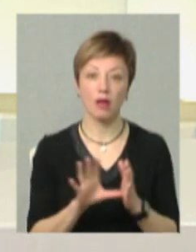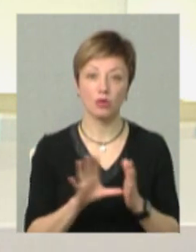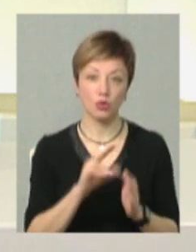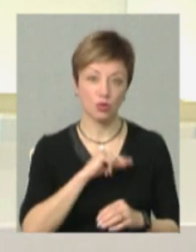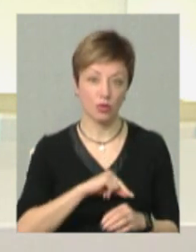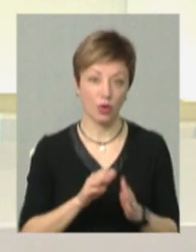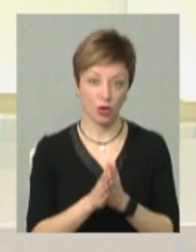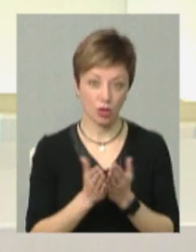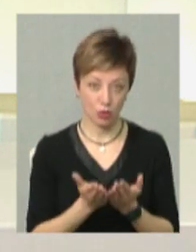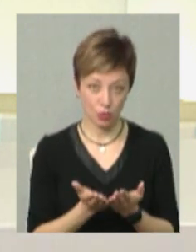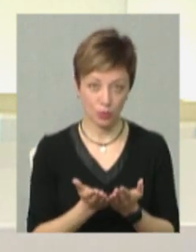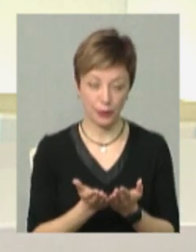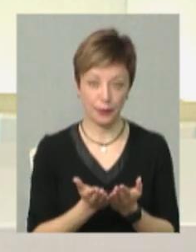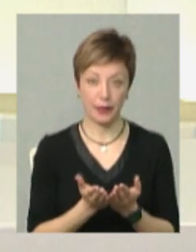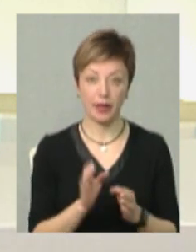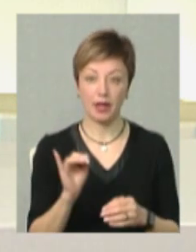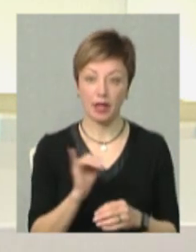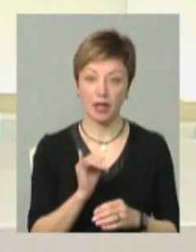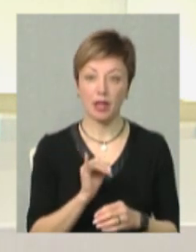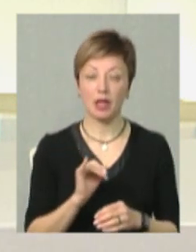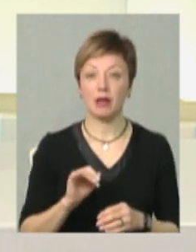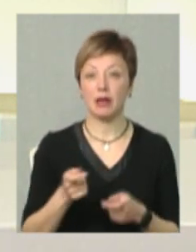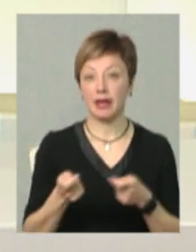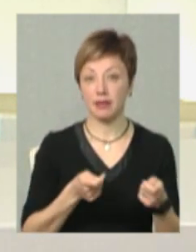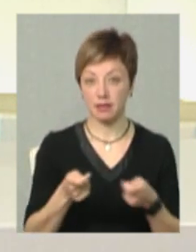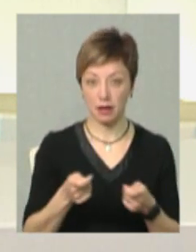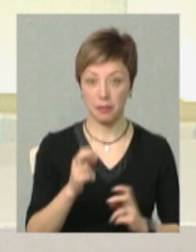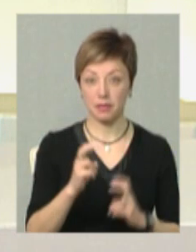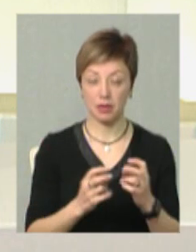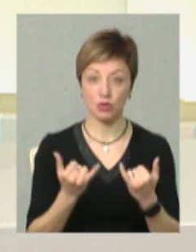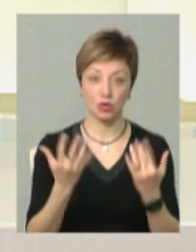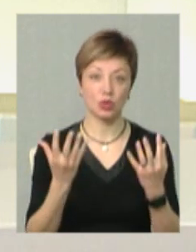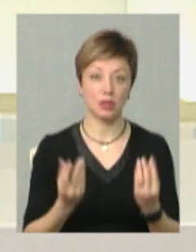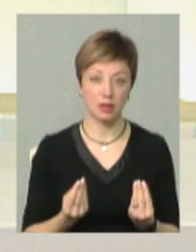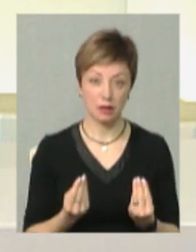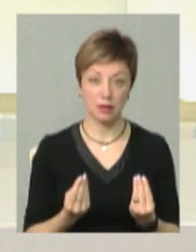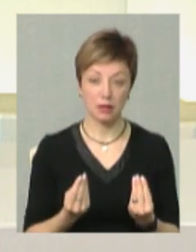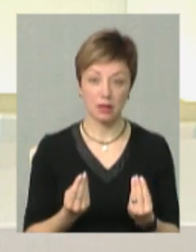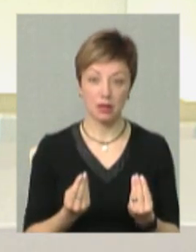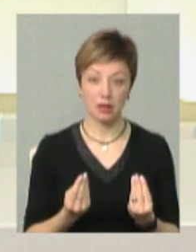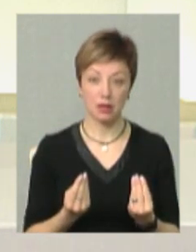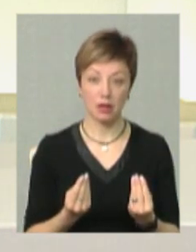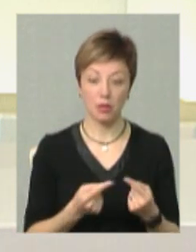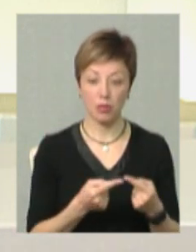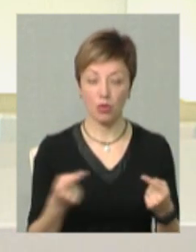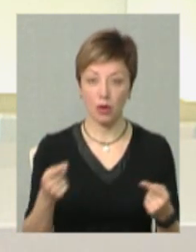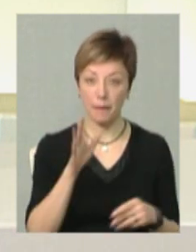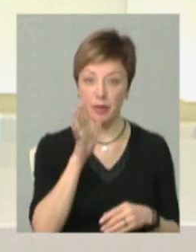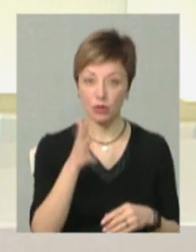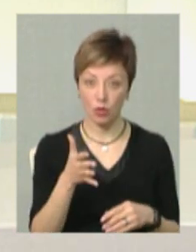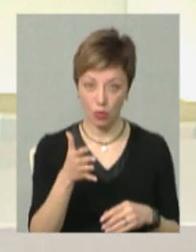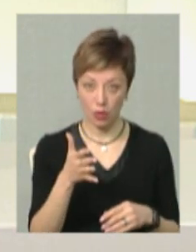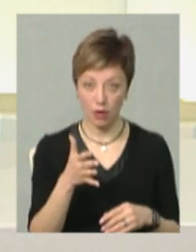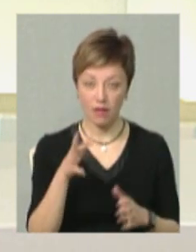трудову книжку. І роботодавці на сьогоднішній день, протягом 5 років від